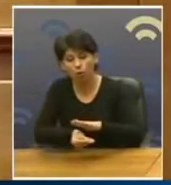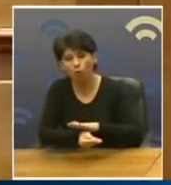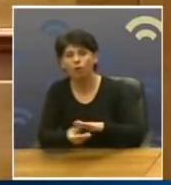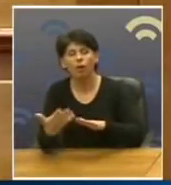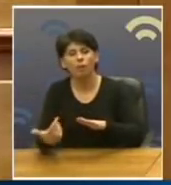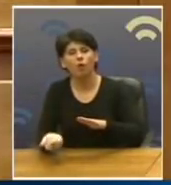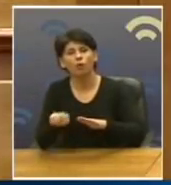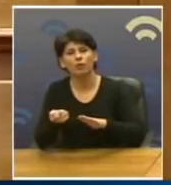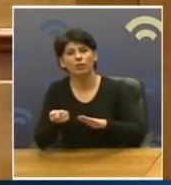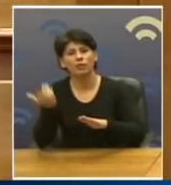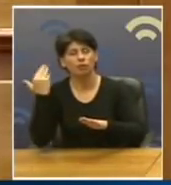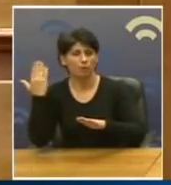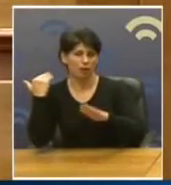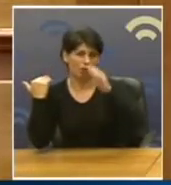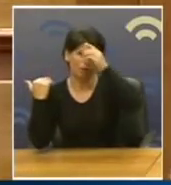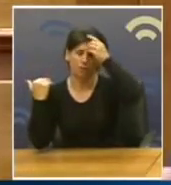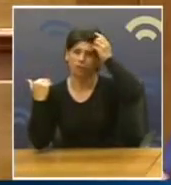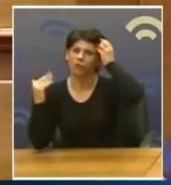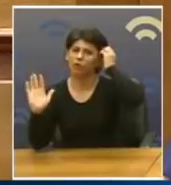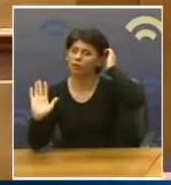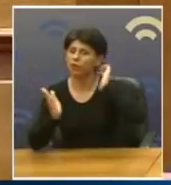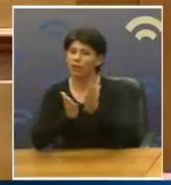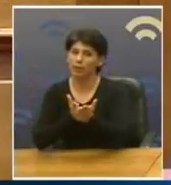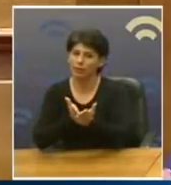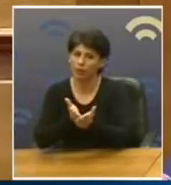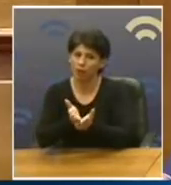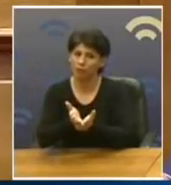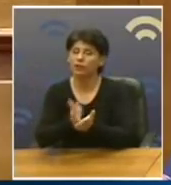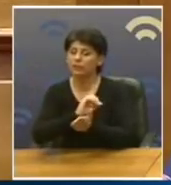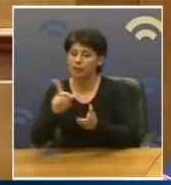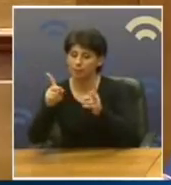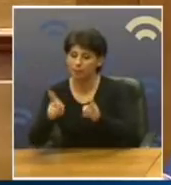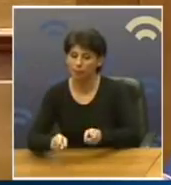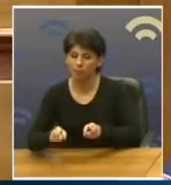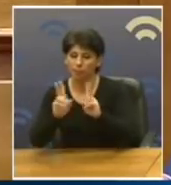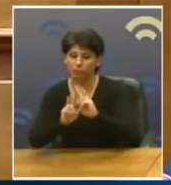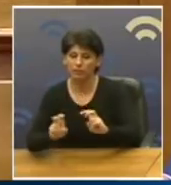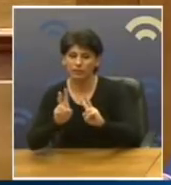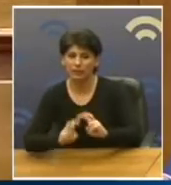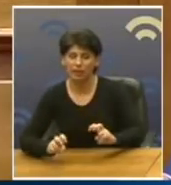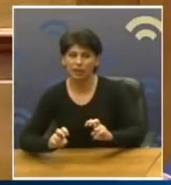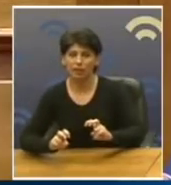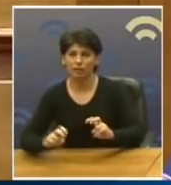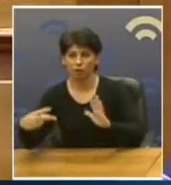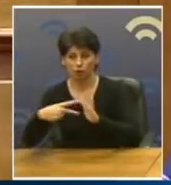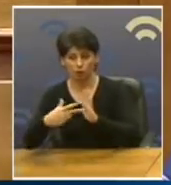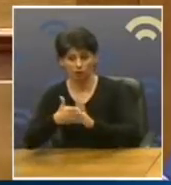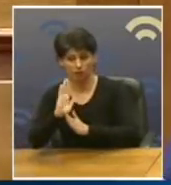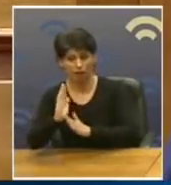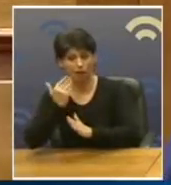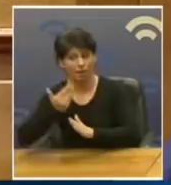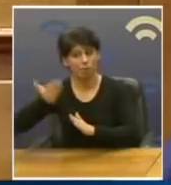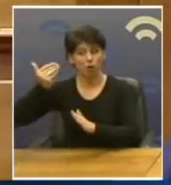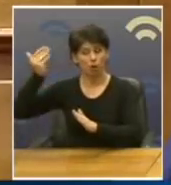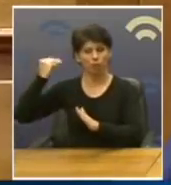τελεστεί στο παρελθόν, ώστε η δικαιοσύνη να μην σταματά τις έρευνες στο 2015, αλλά να μπορεί να πάει και πιο πίσω